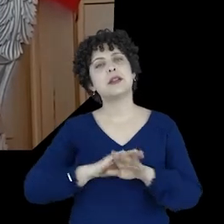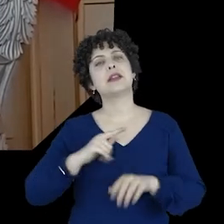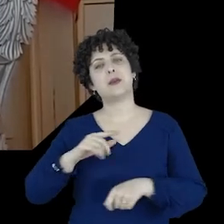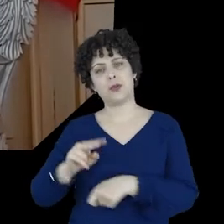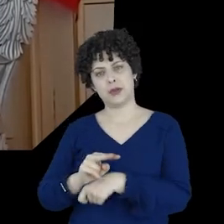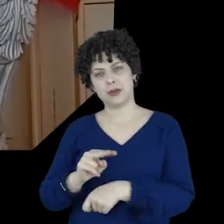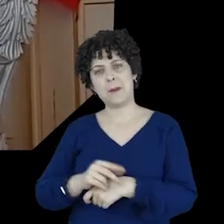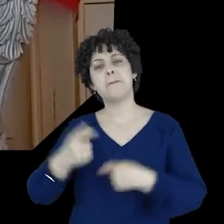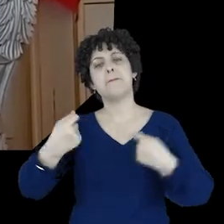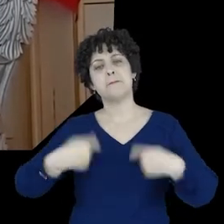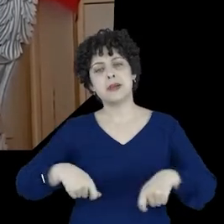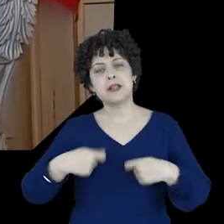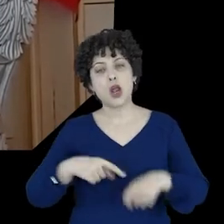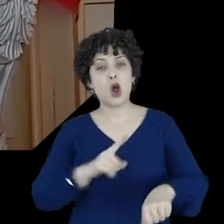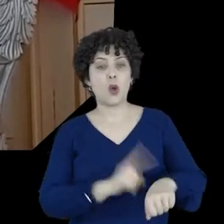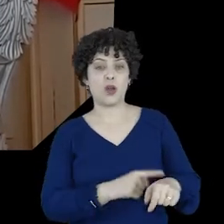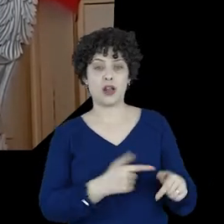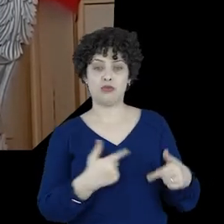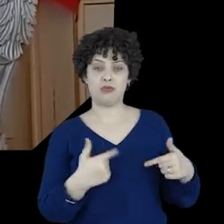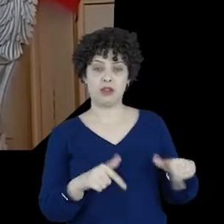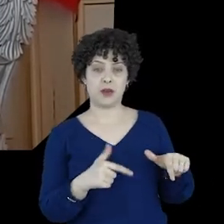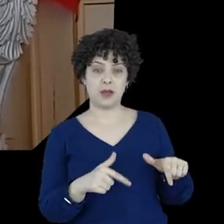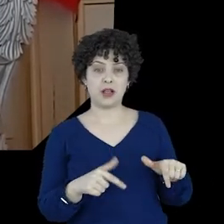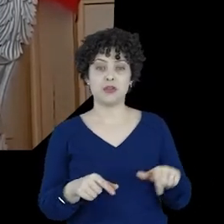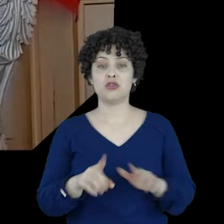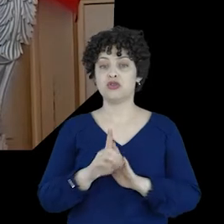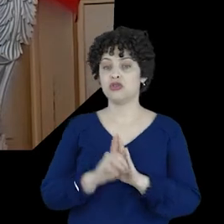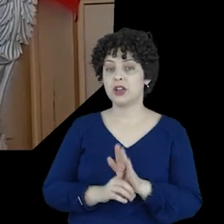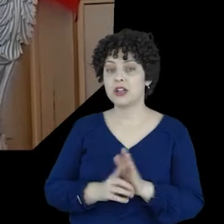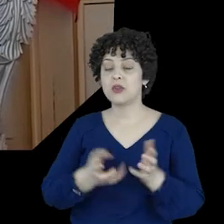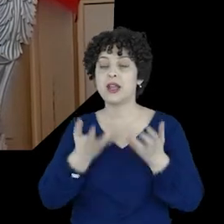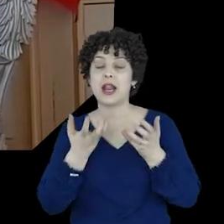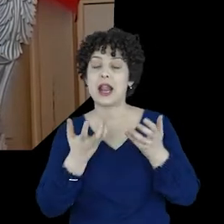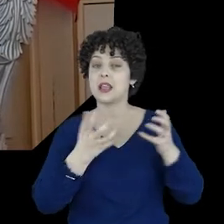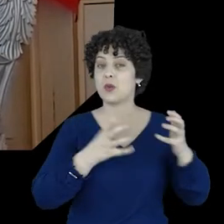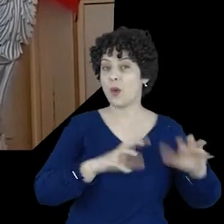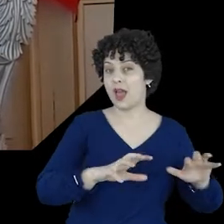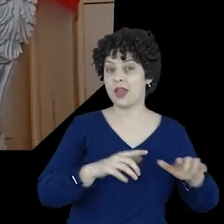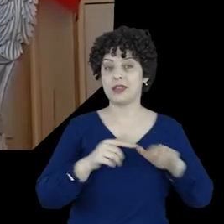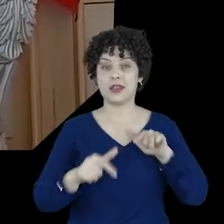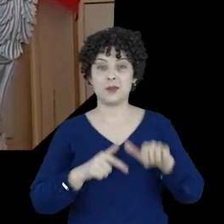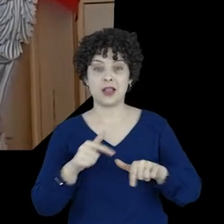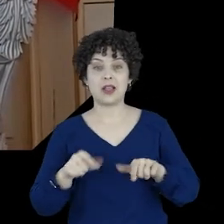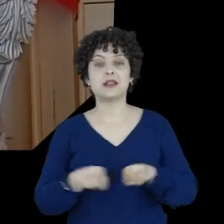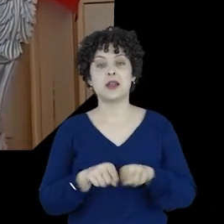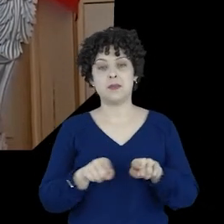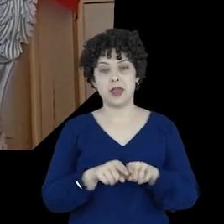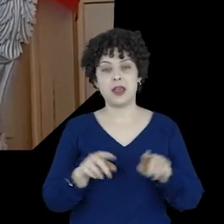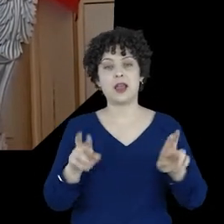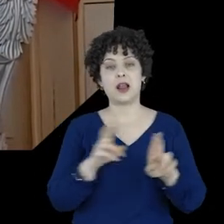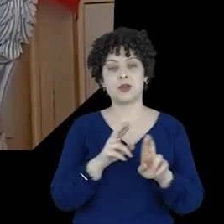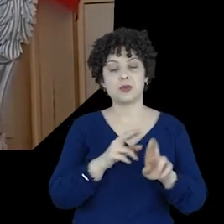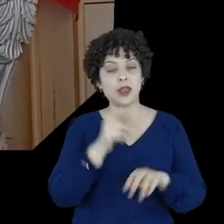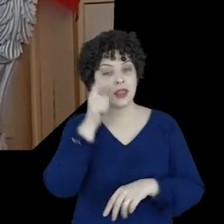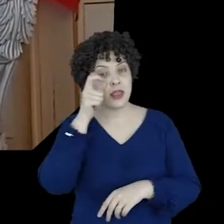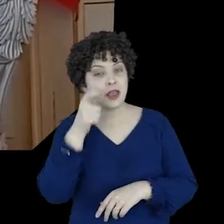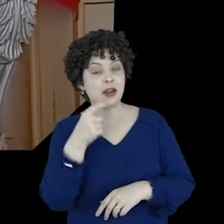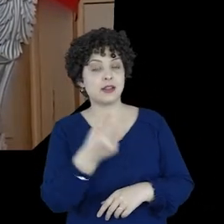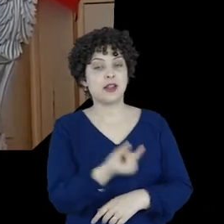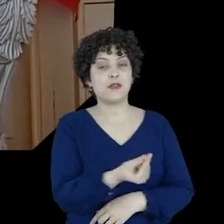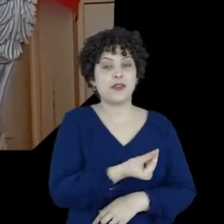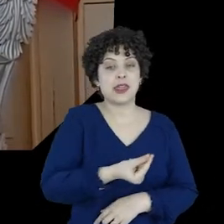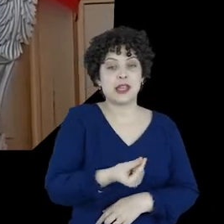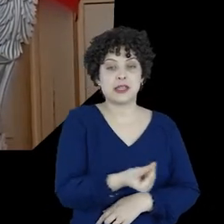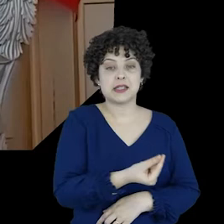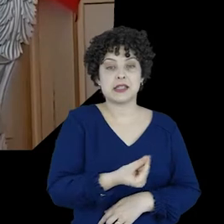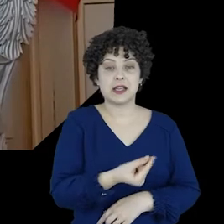les horaires de travail, il faut le protéger dans son consentement à travailler, il faut le protéger bien entendu dans ses intérêts